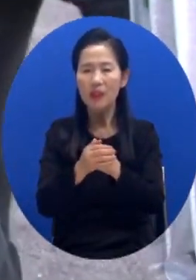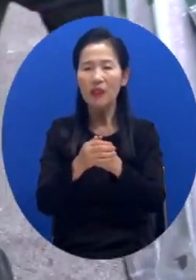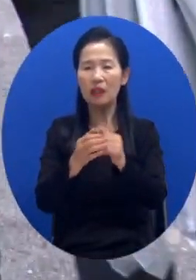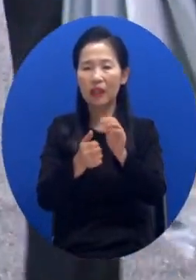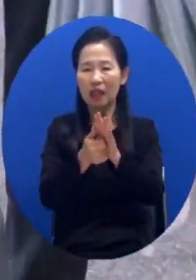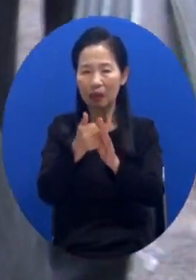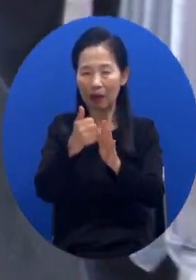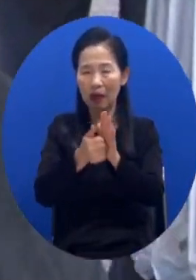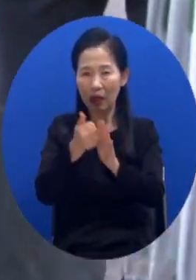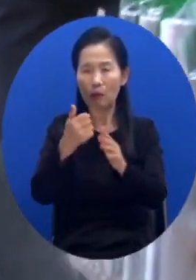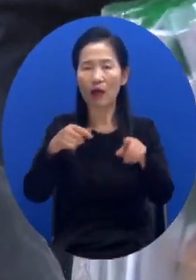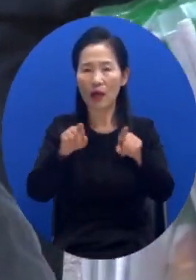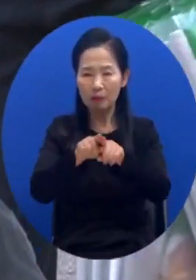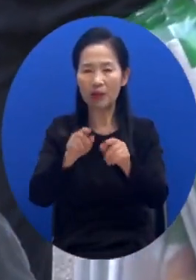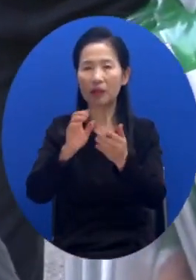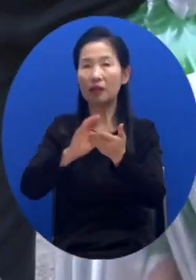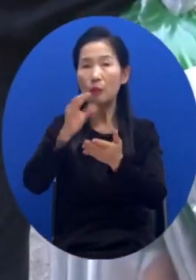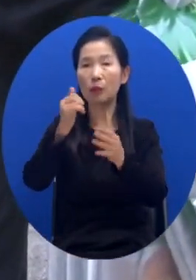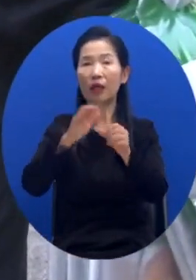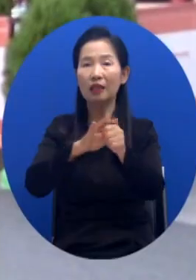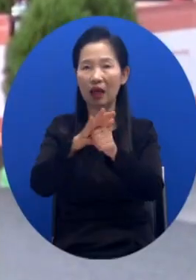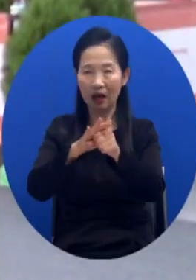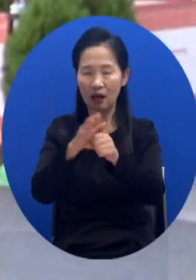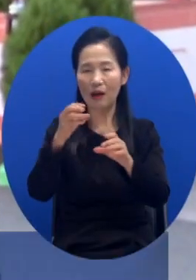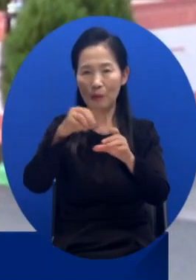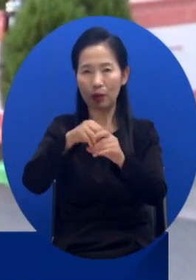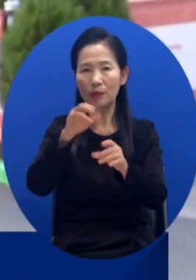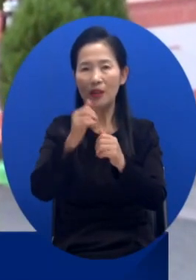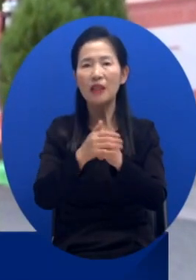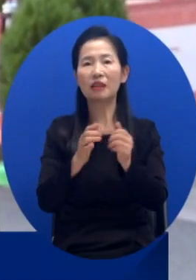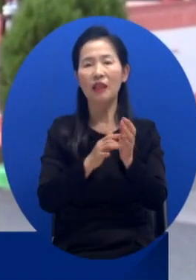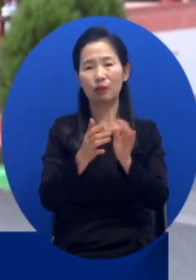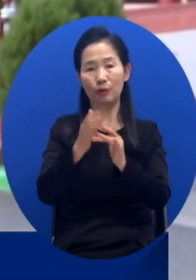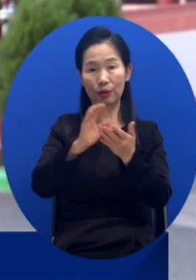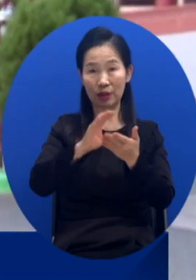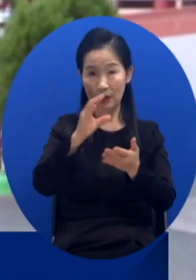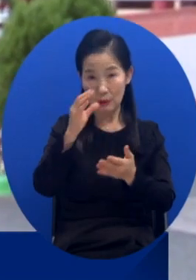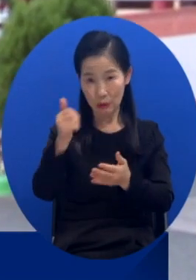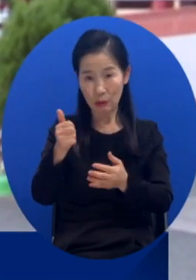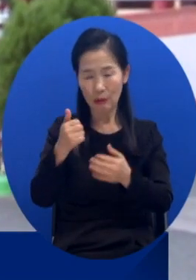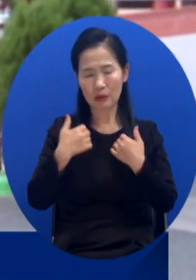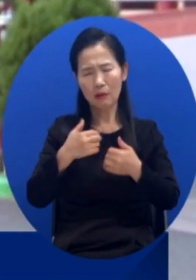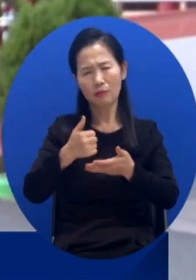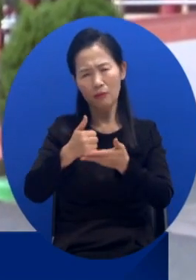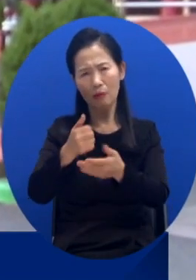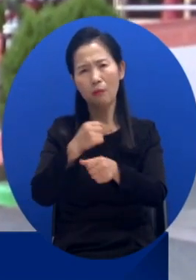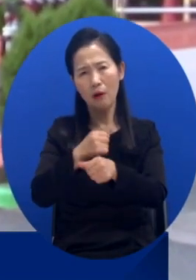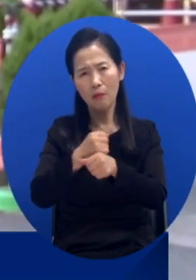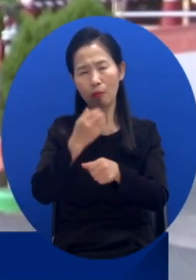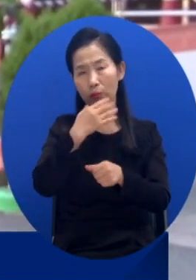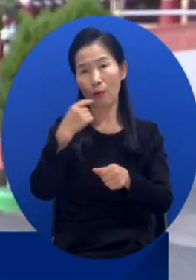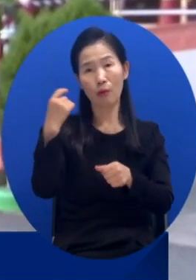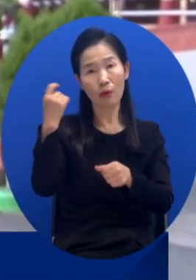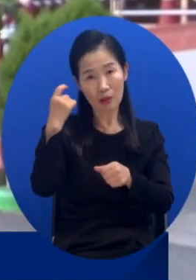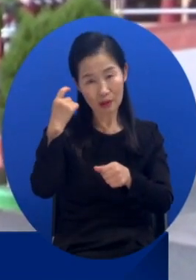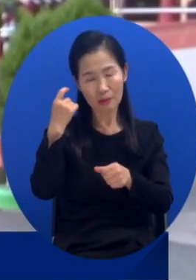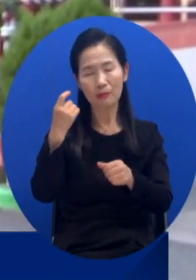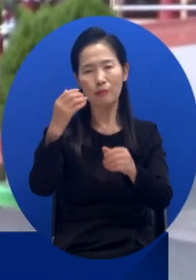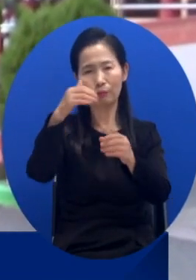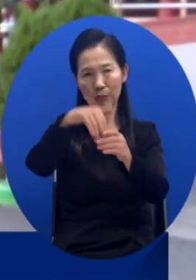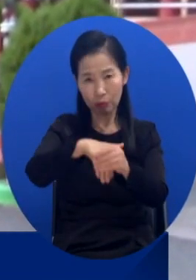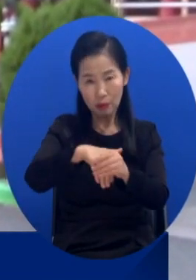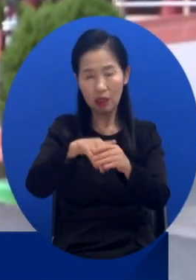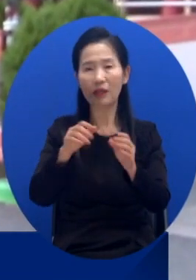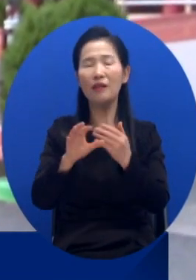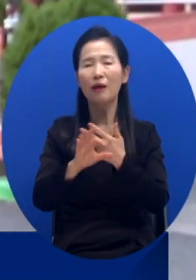그리스도의 사랑이 담겼습니다. 예수 그리스도를 우리를 통해서 참으로 영접하시고 복음이 그분들에게 들어가기만